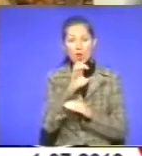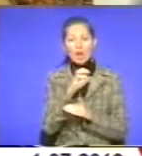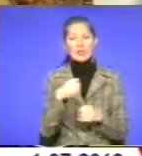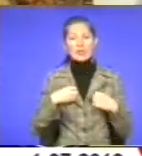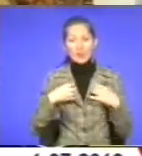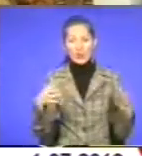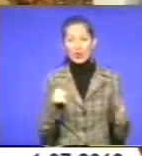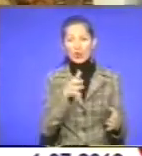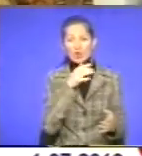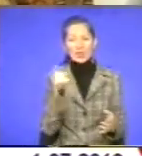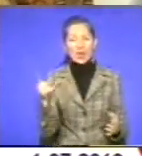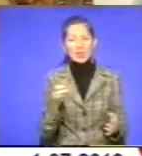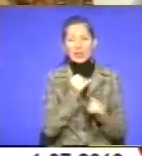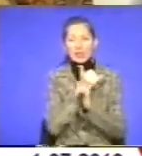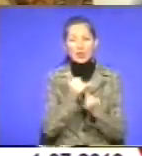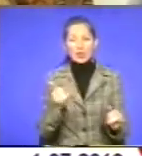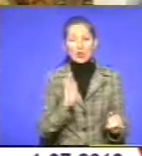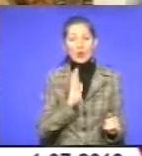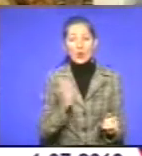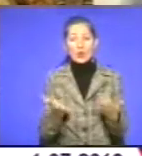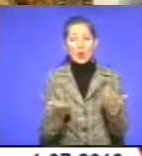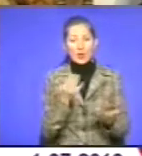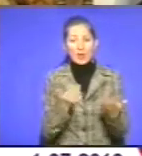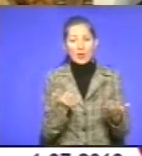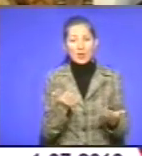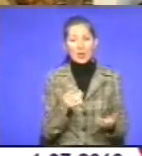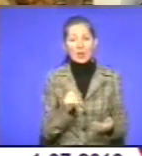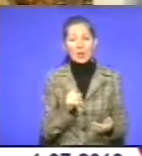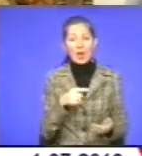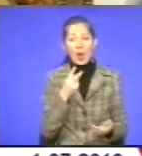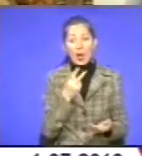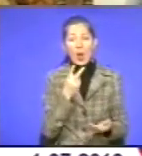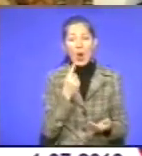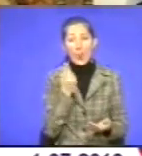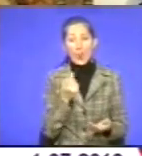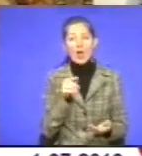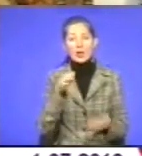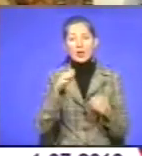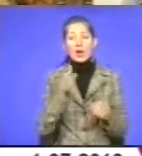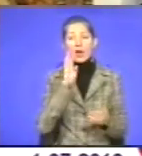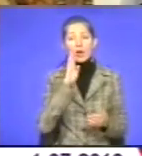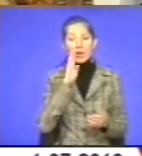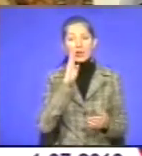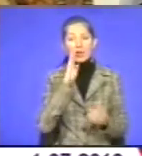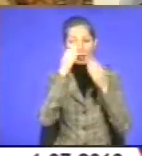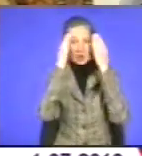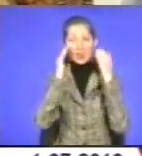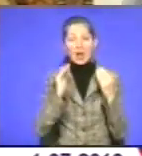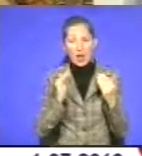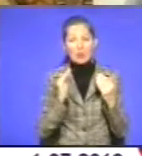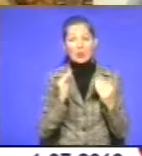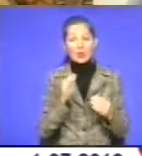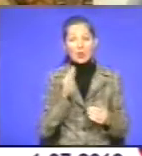то неможливо навіть було сфотографувати. Вийшло, що одна сестра, служебниця, була